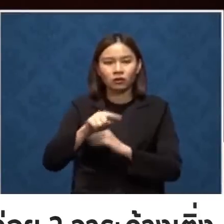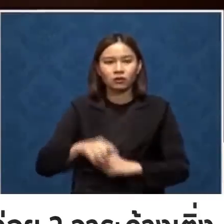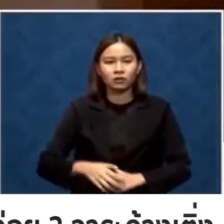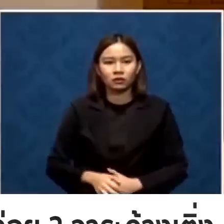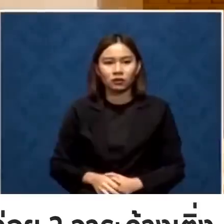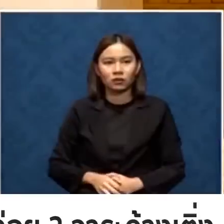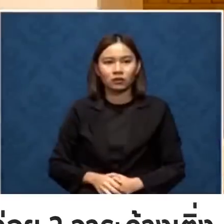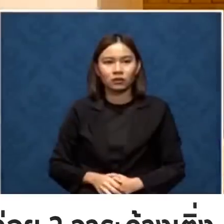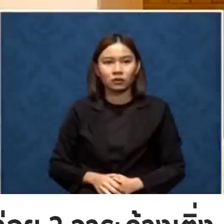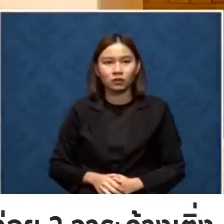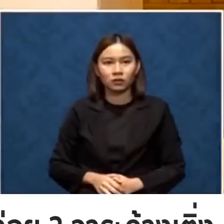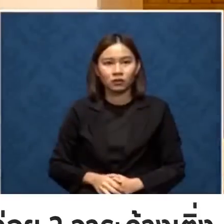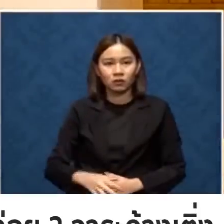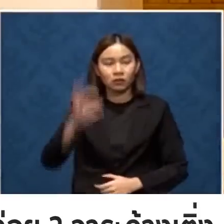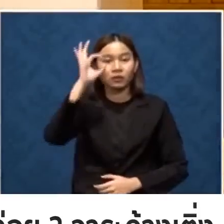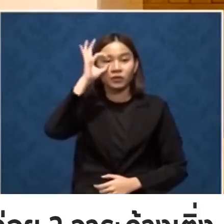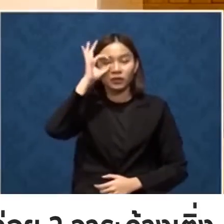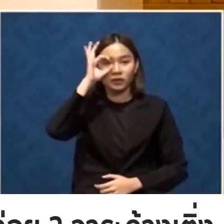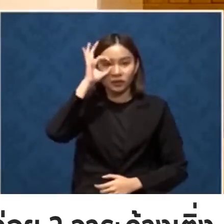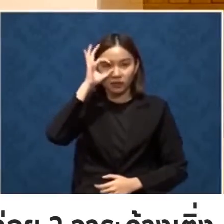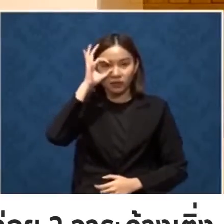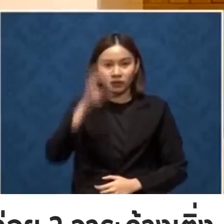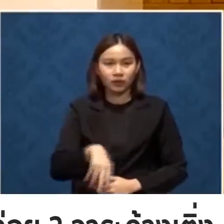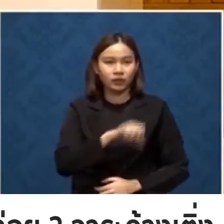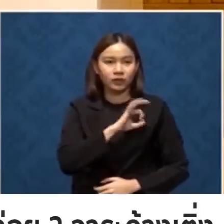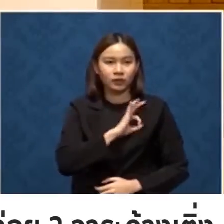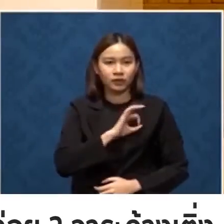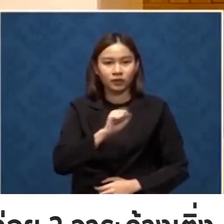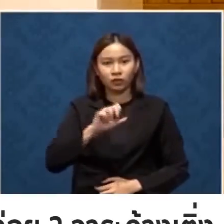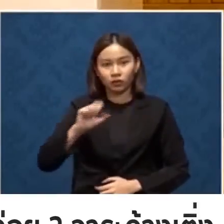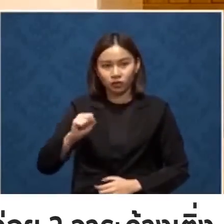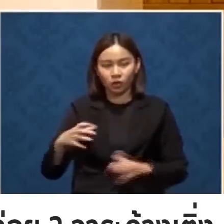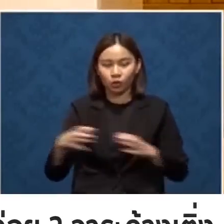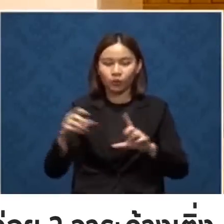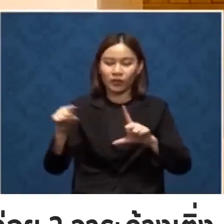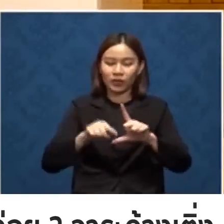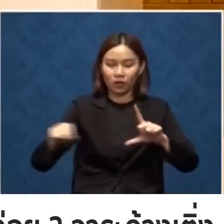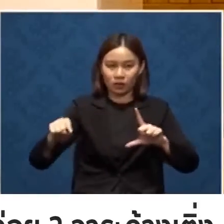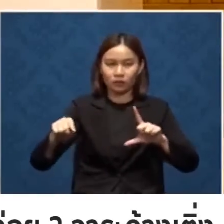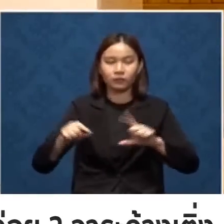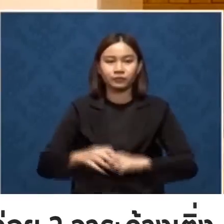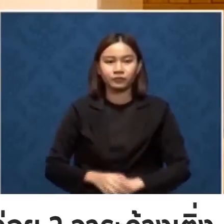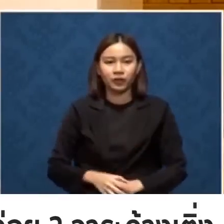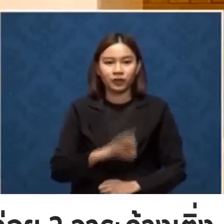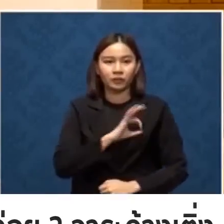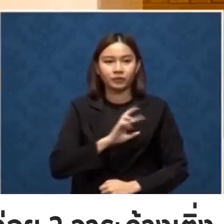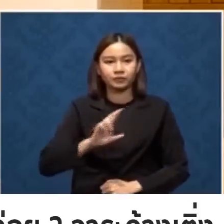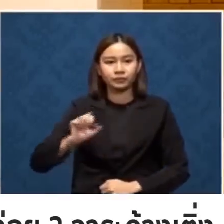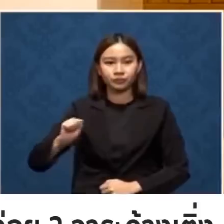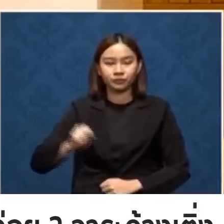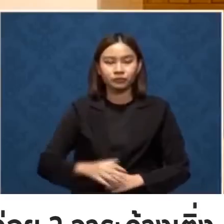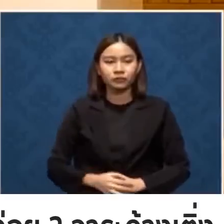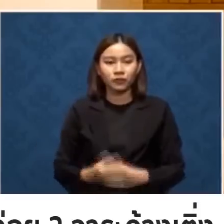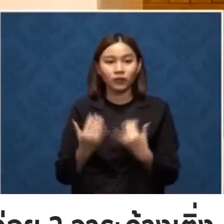มคือพรรคก้าวไกลเนี่ยผมว่าเขาเป็นฝ่ายค้านเหมาะแล้วแหละนะฮะผมชอบมาก อาจารย์วันนอ79 เลยฮะ